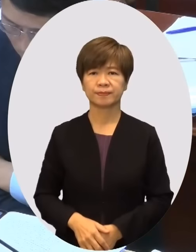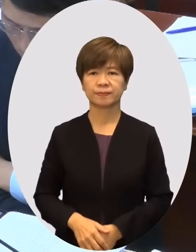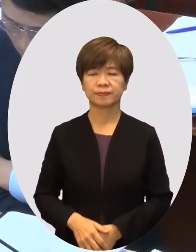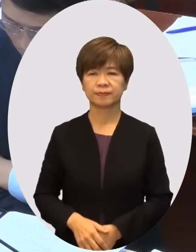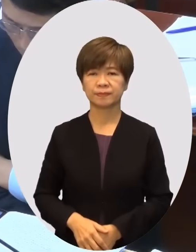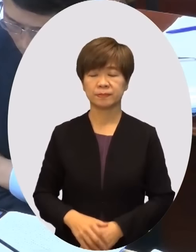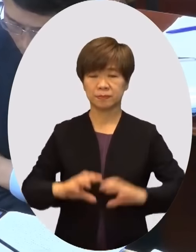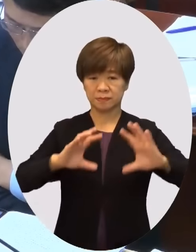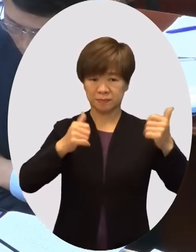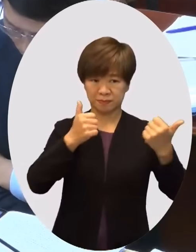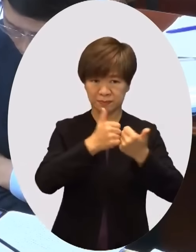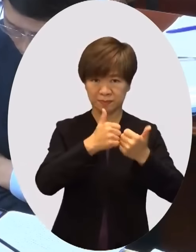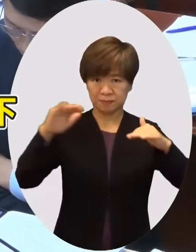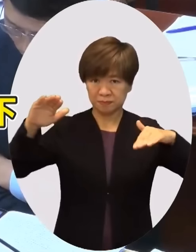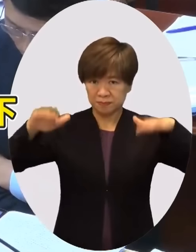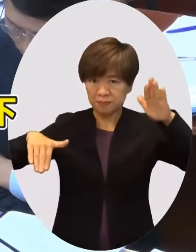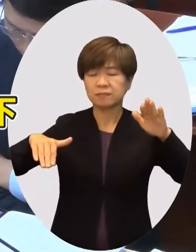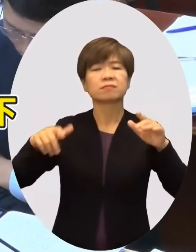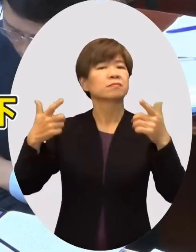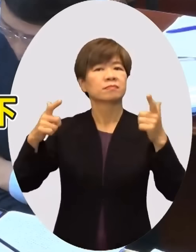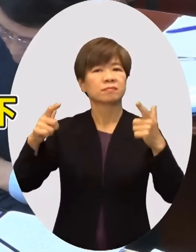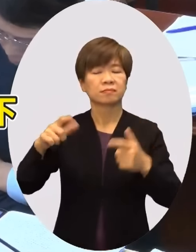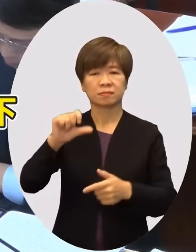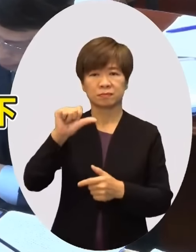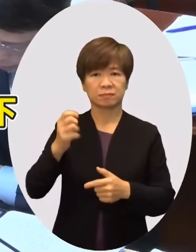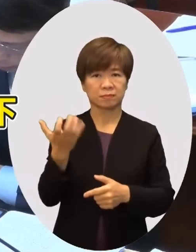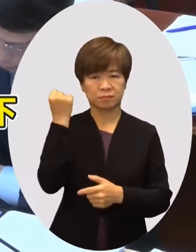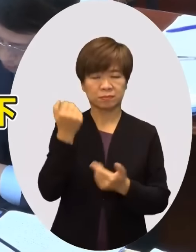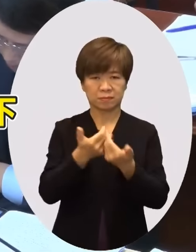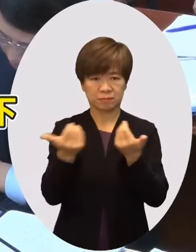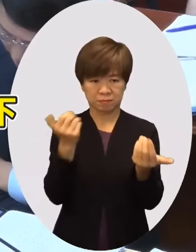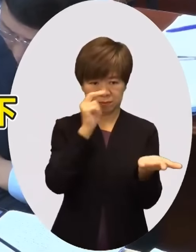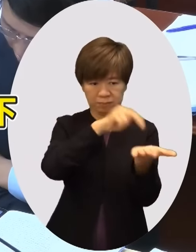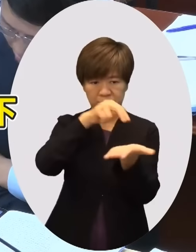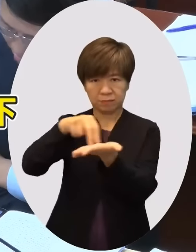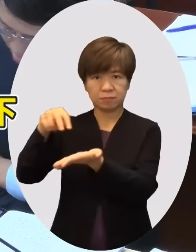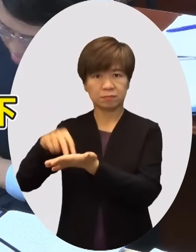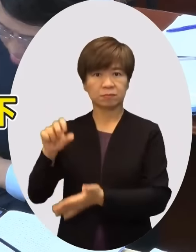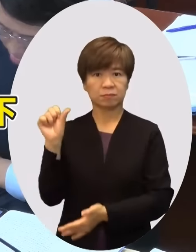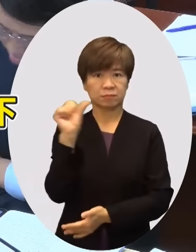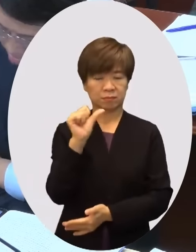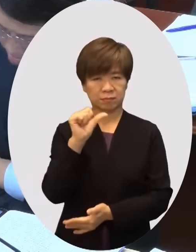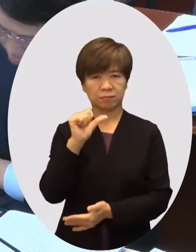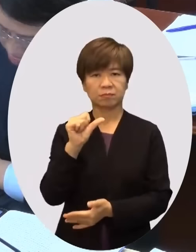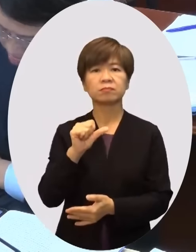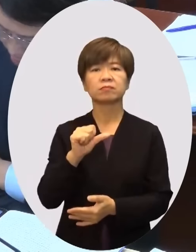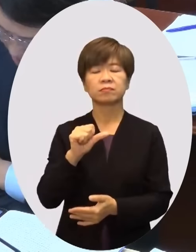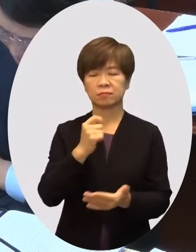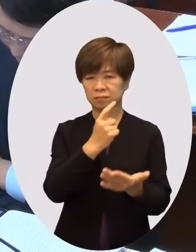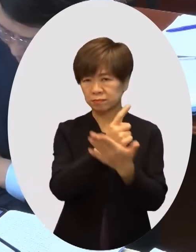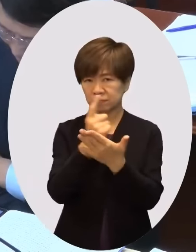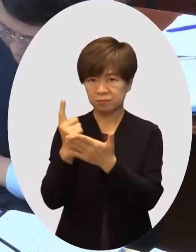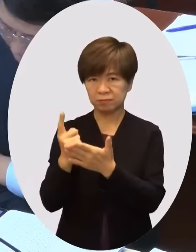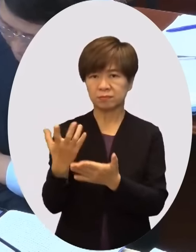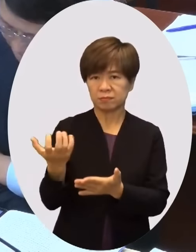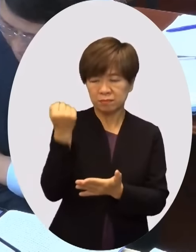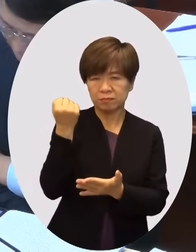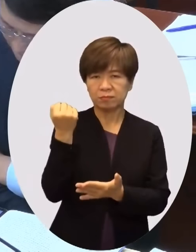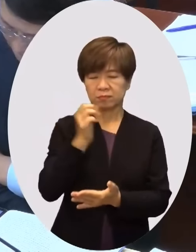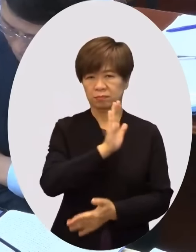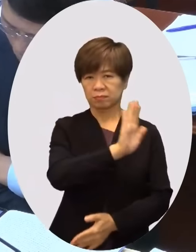有说国会优位权哈、哦。那么在五权分立的这个制度底下哈、哦，每个权力它都有它自